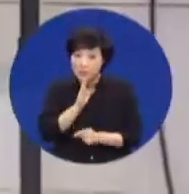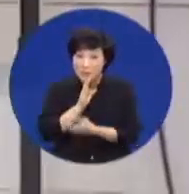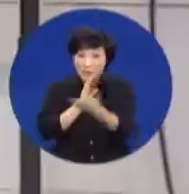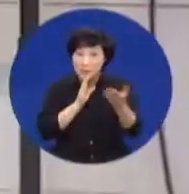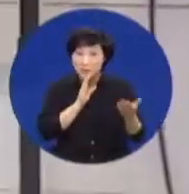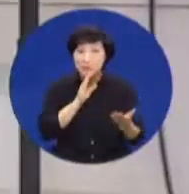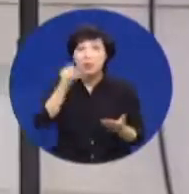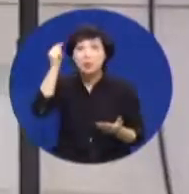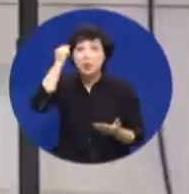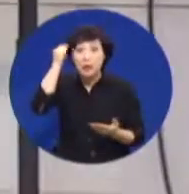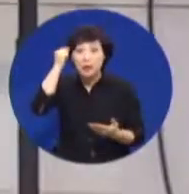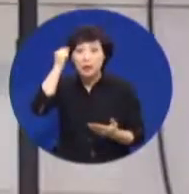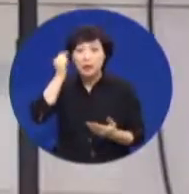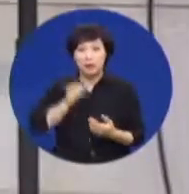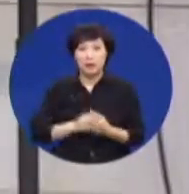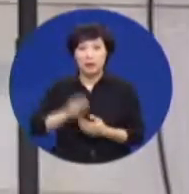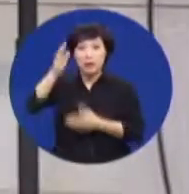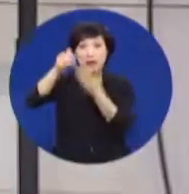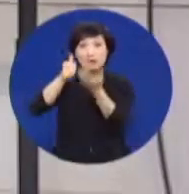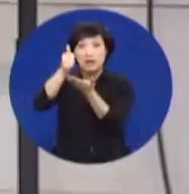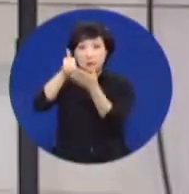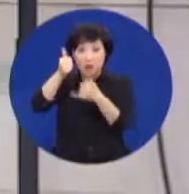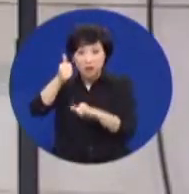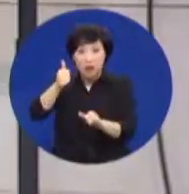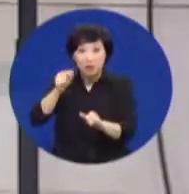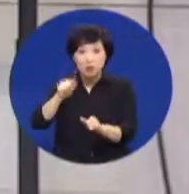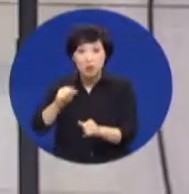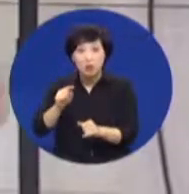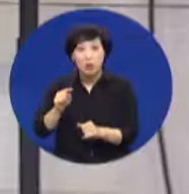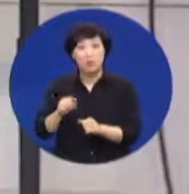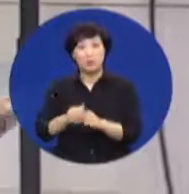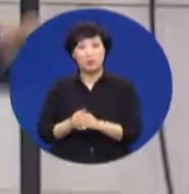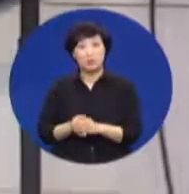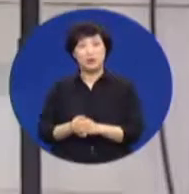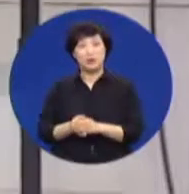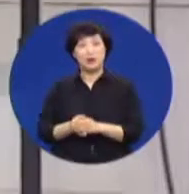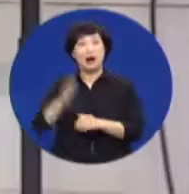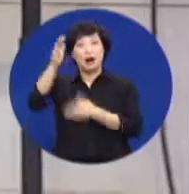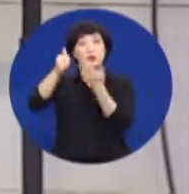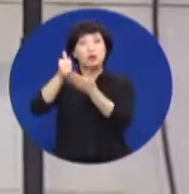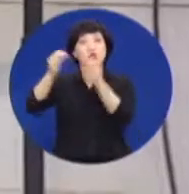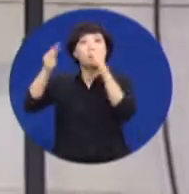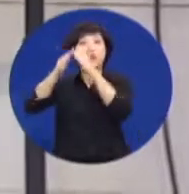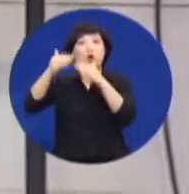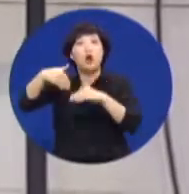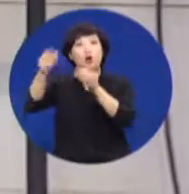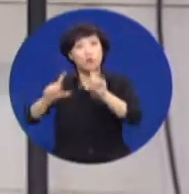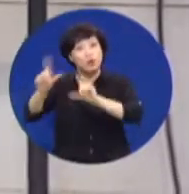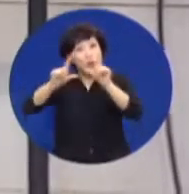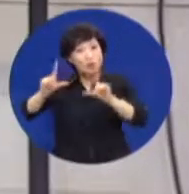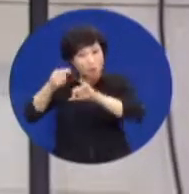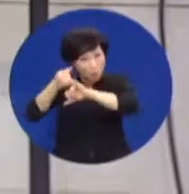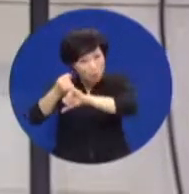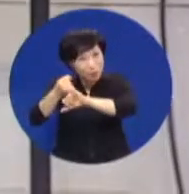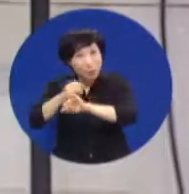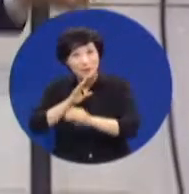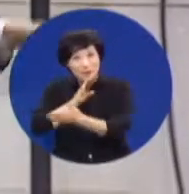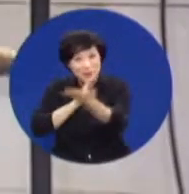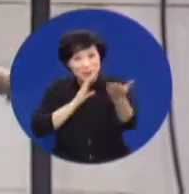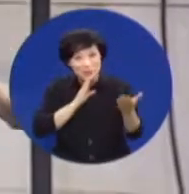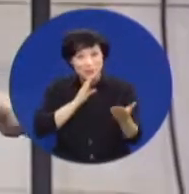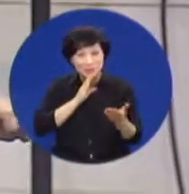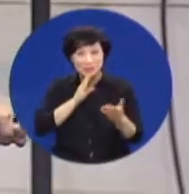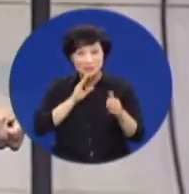왜 그러느냐? 하나님의 자녀는 무슨 일이 있어도 하나님 집과 살아야 되니까. 집과